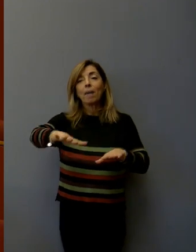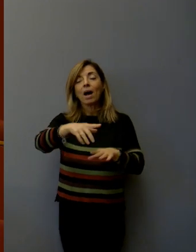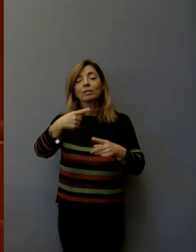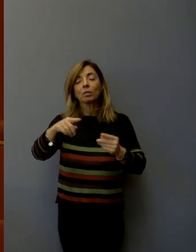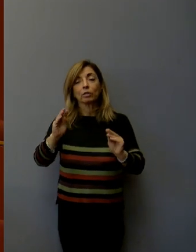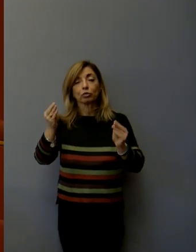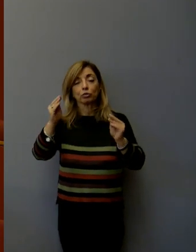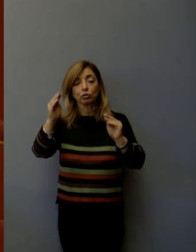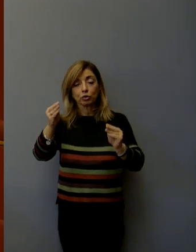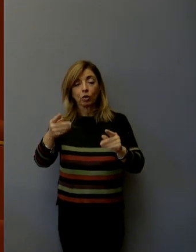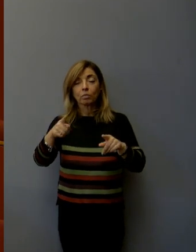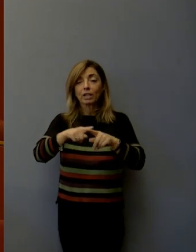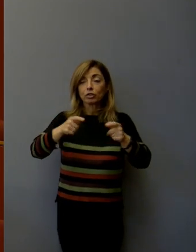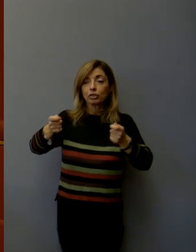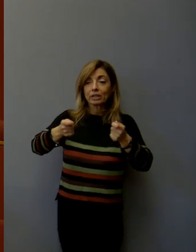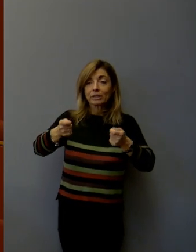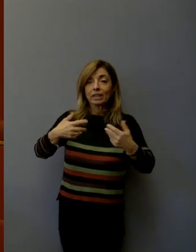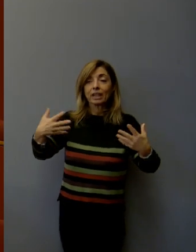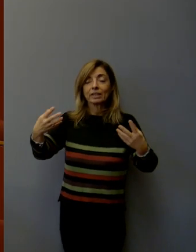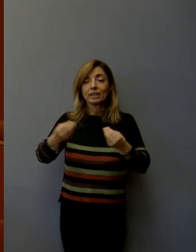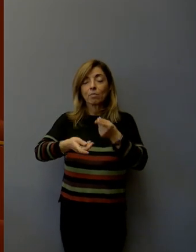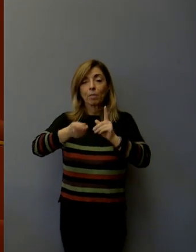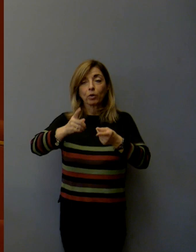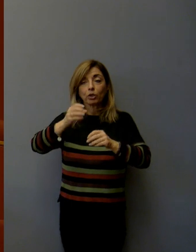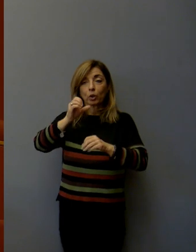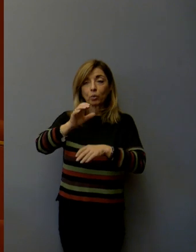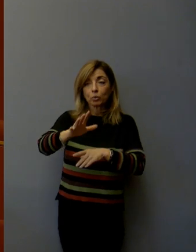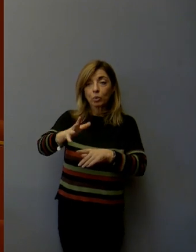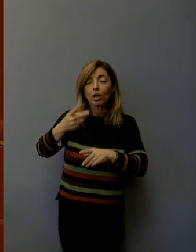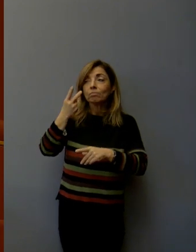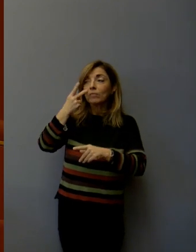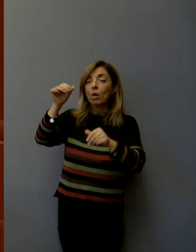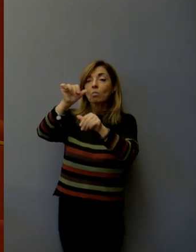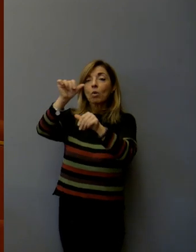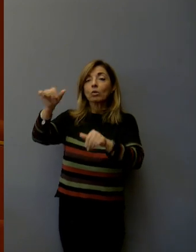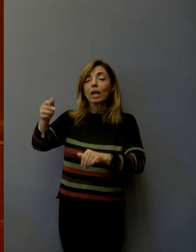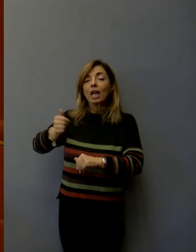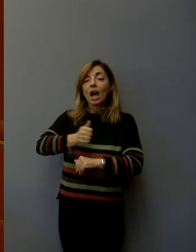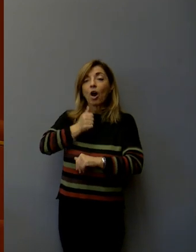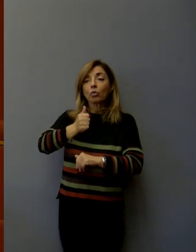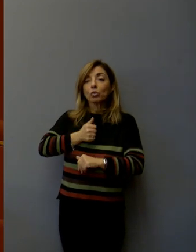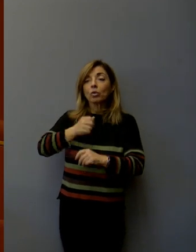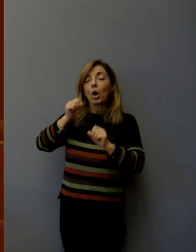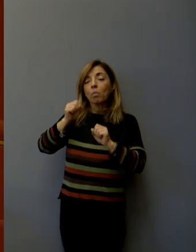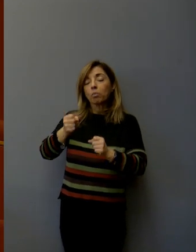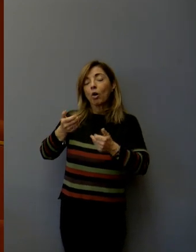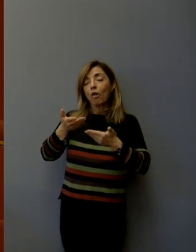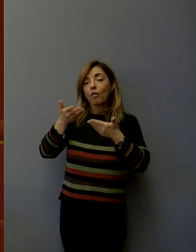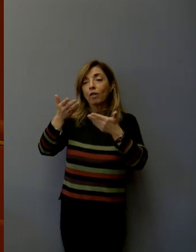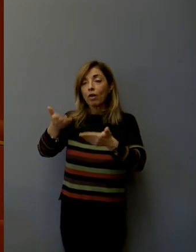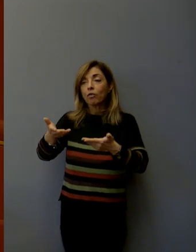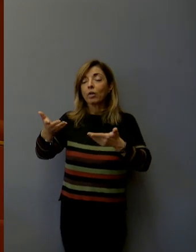la regia delle politiche culturali ma con modelli di autonomia e favoriscano reti di relazione Nazionale internazionale gli scambi